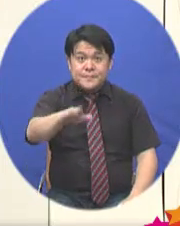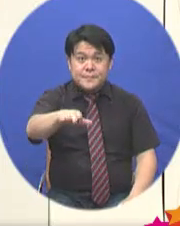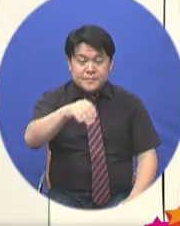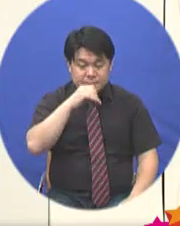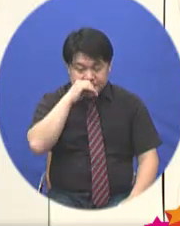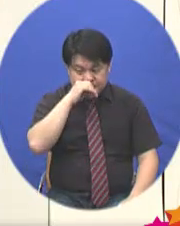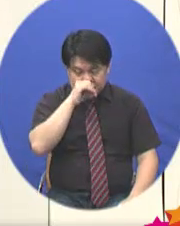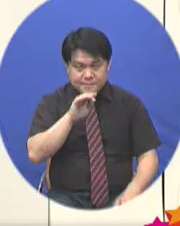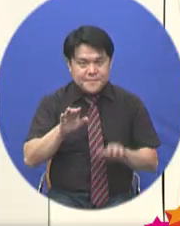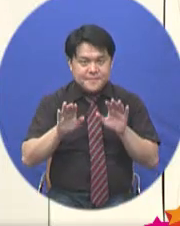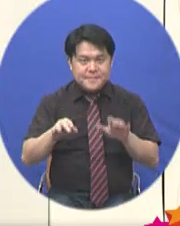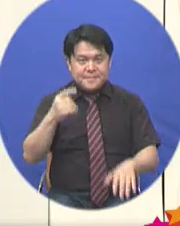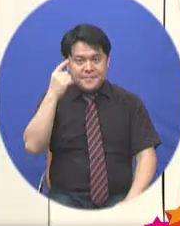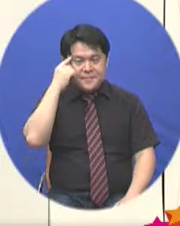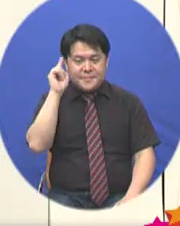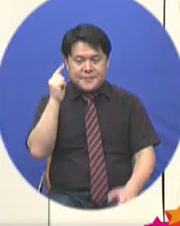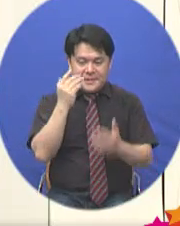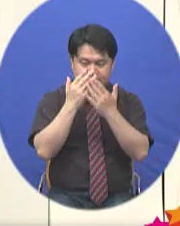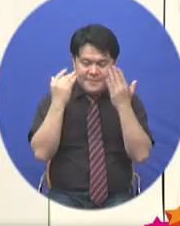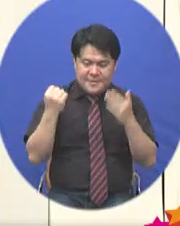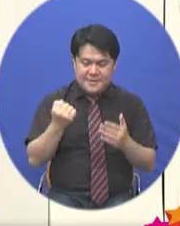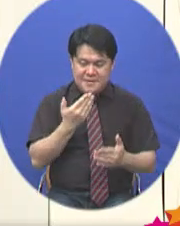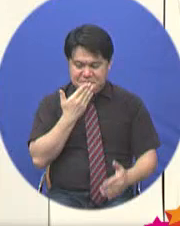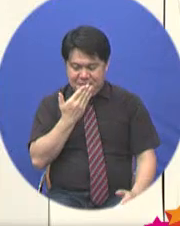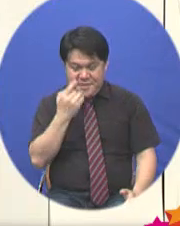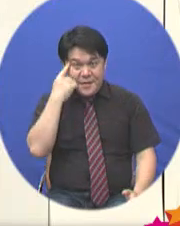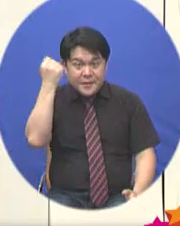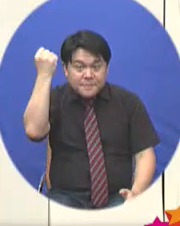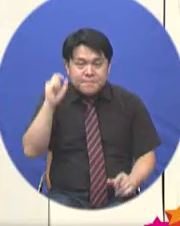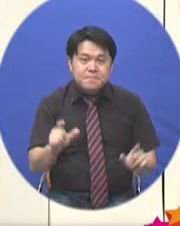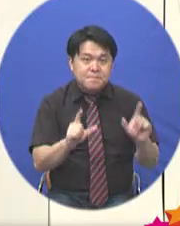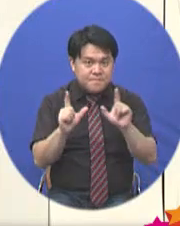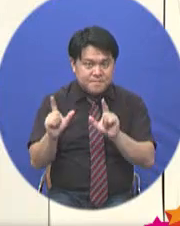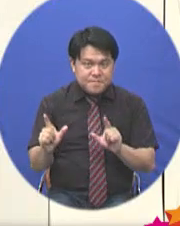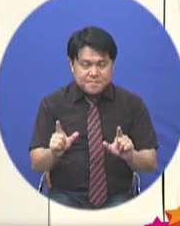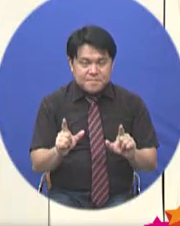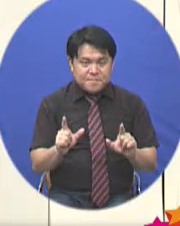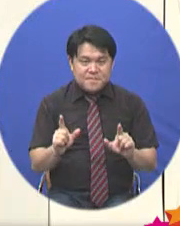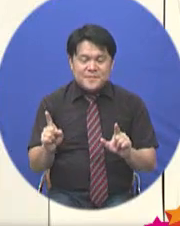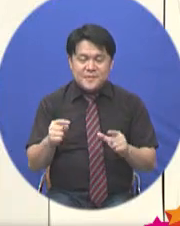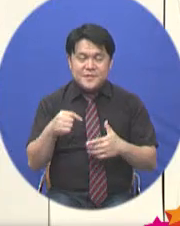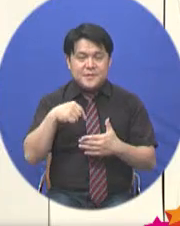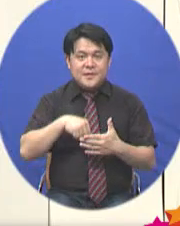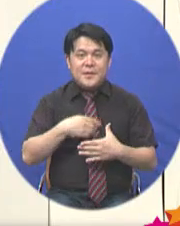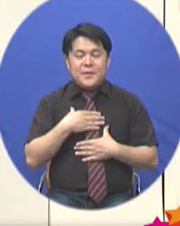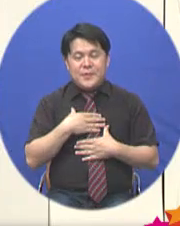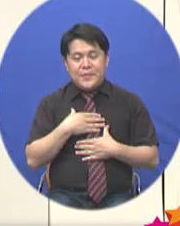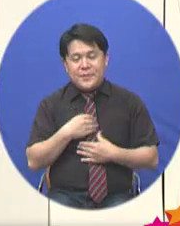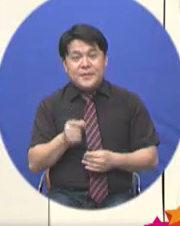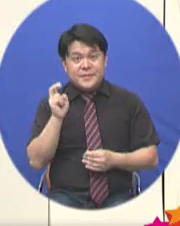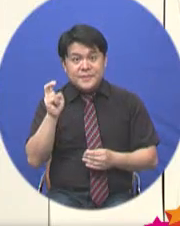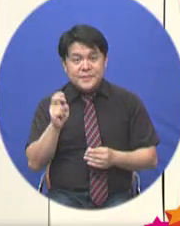아주 긍정적으로 세상을 사시니까 편안한 마음이 듭니다.